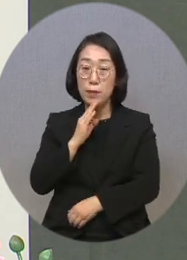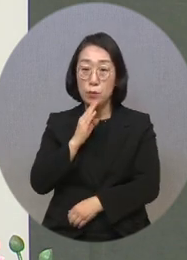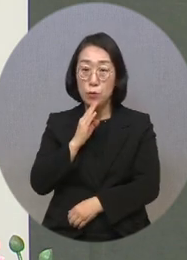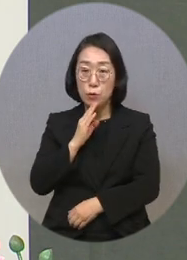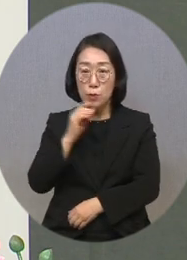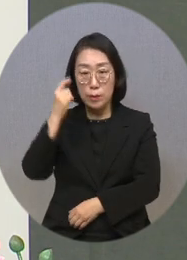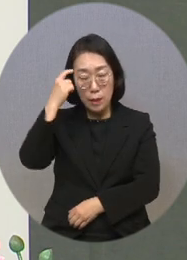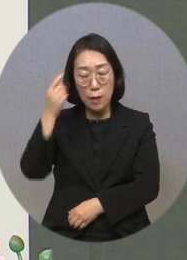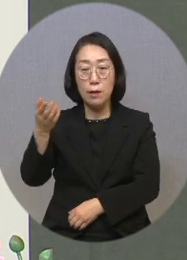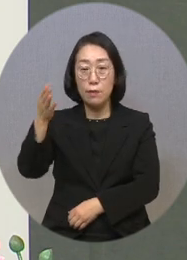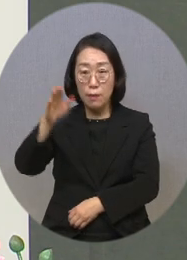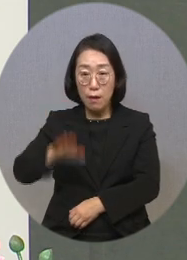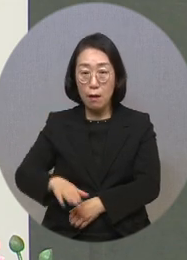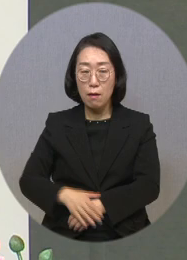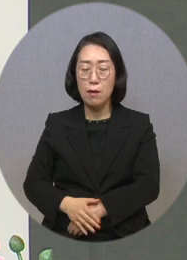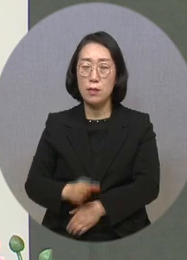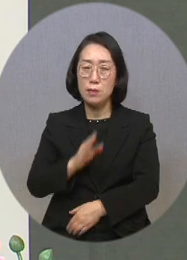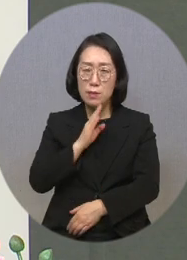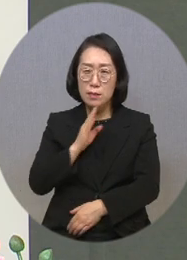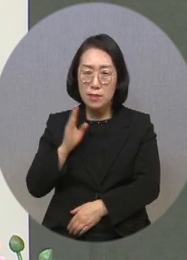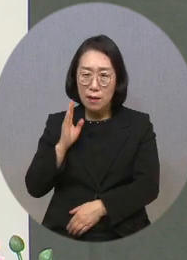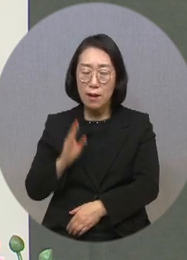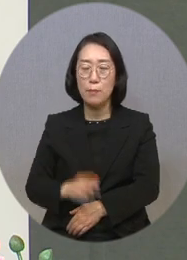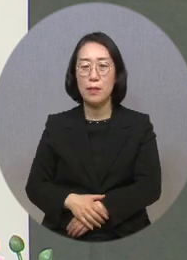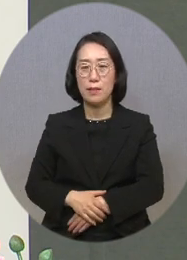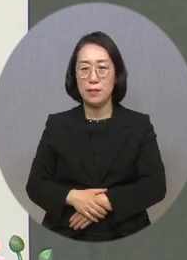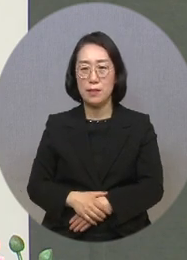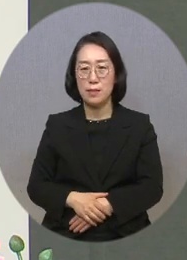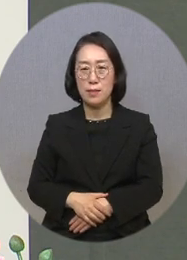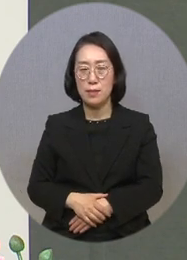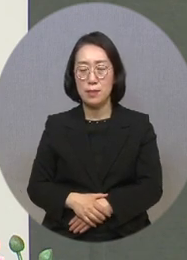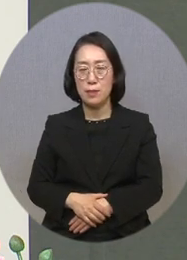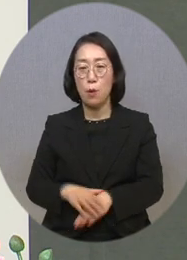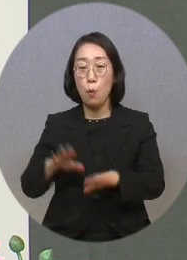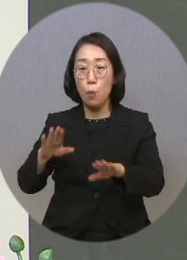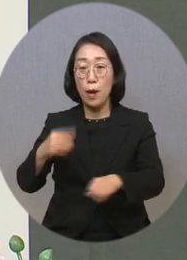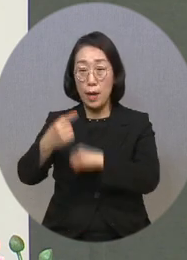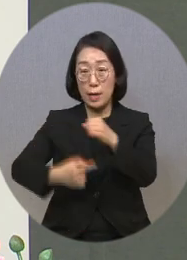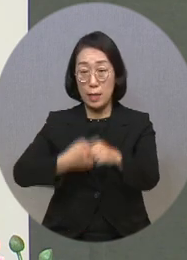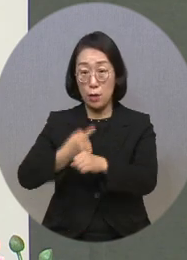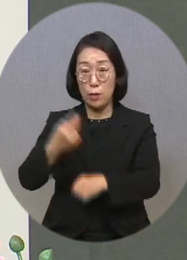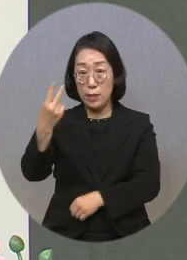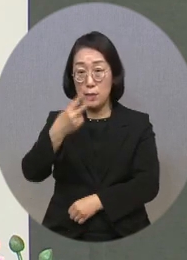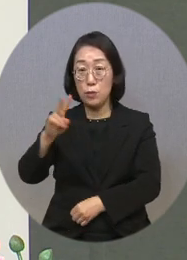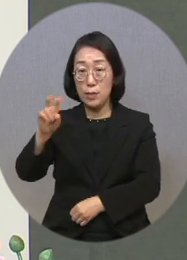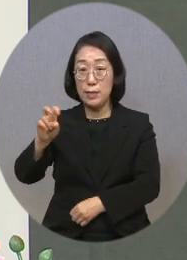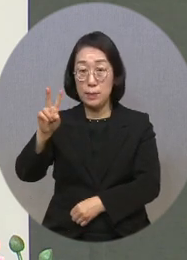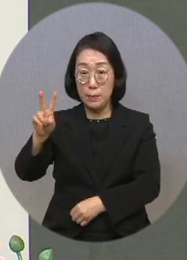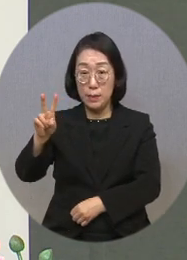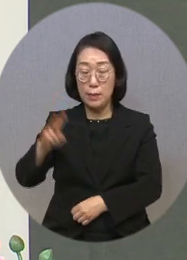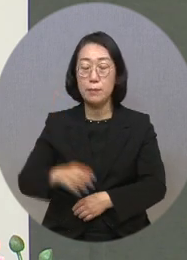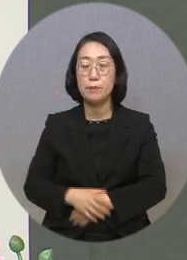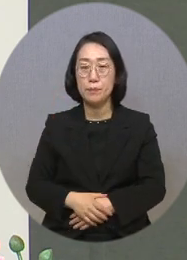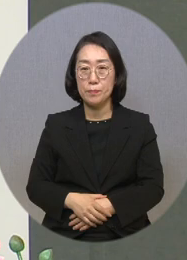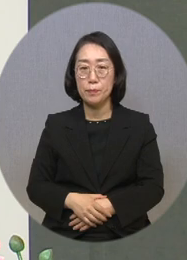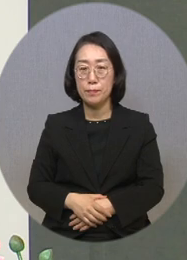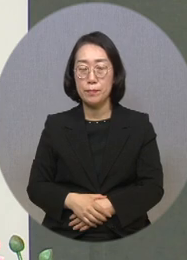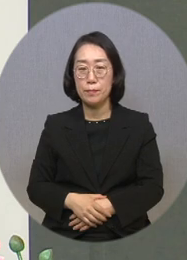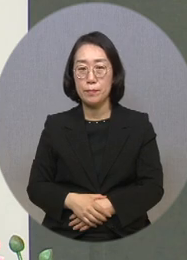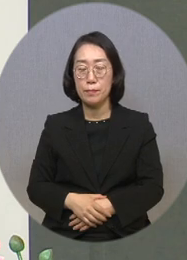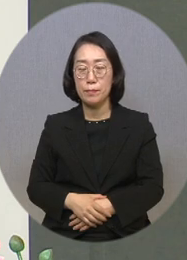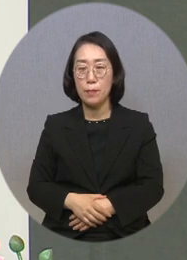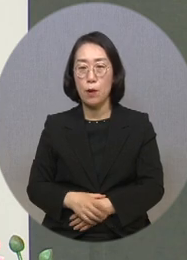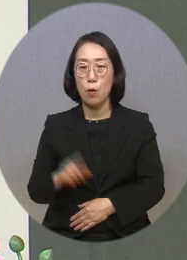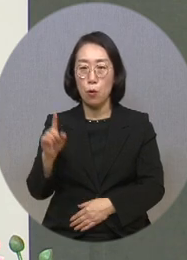않습니까? 그런데 네. 과연 그런 건지 이민년의 22년인 네. 2022년에